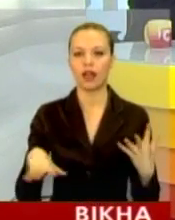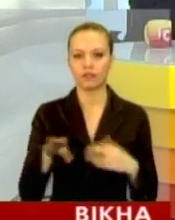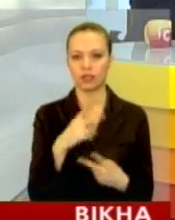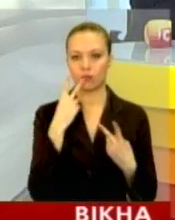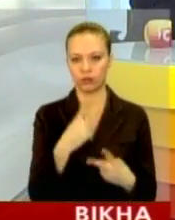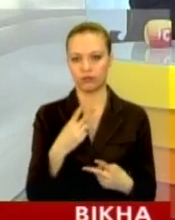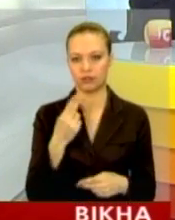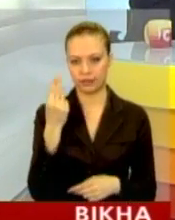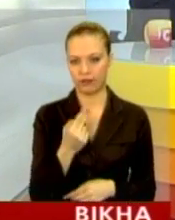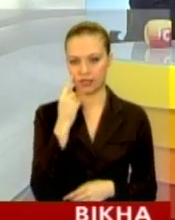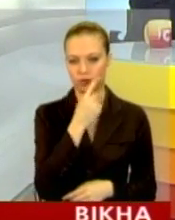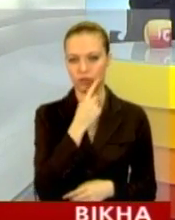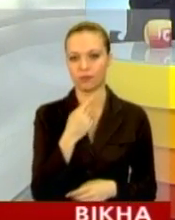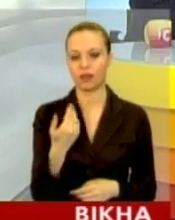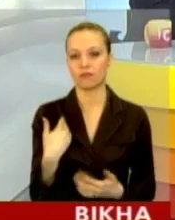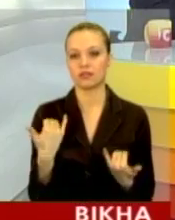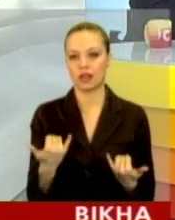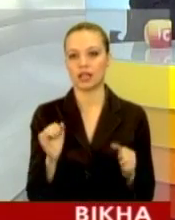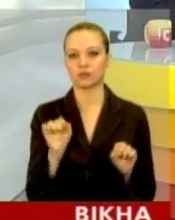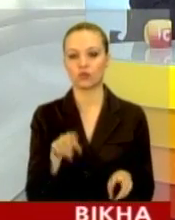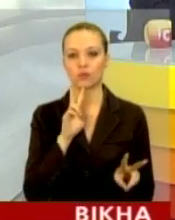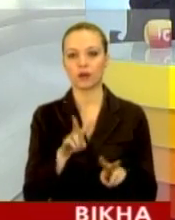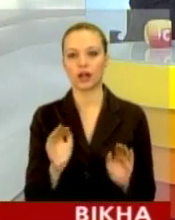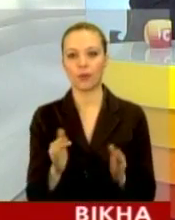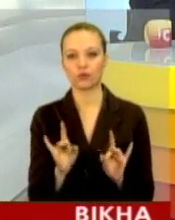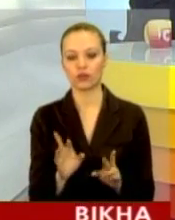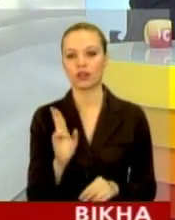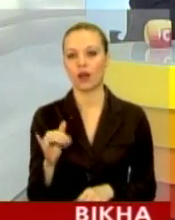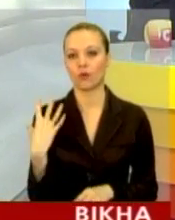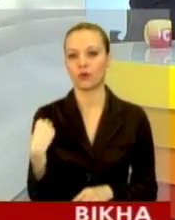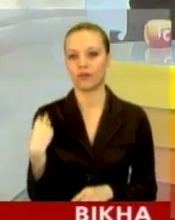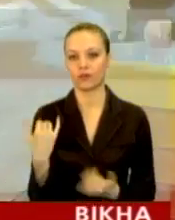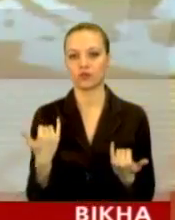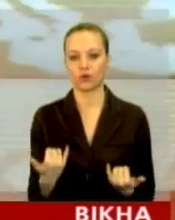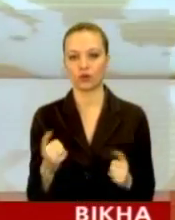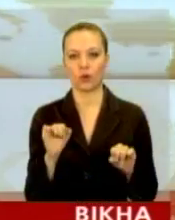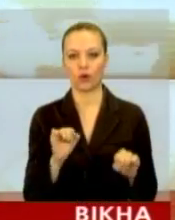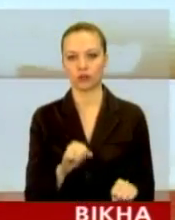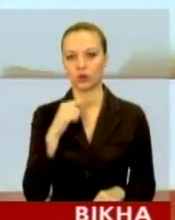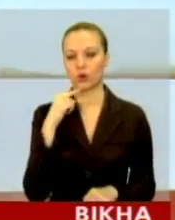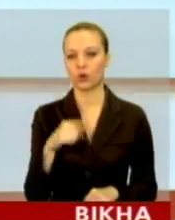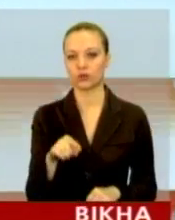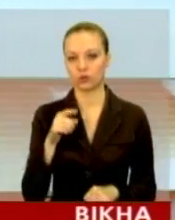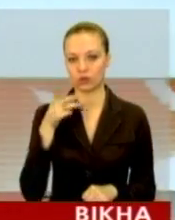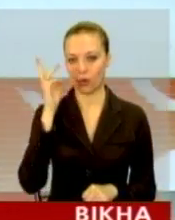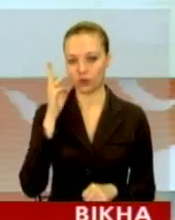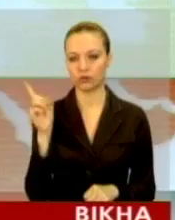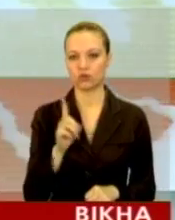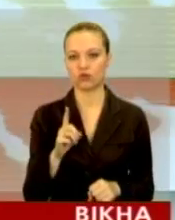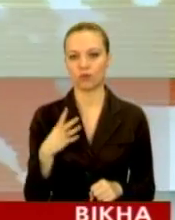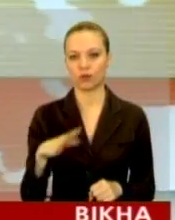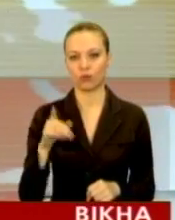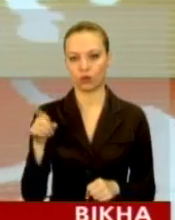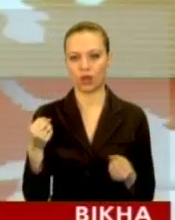подивитись тверезими очима. От, власне, ми зараз можемо переглянути сюжет про те, як у Львові сьогодні охороняють російське консульство, аби уникнути